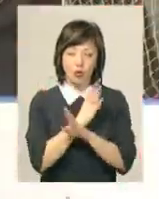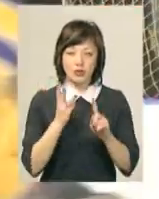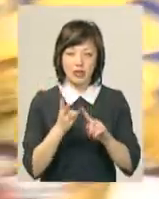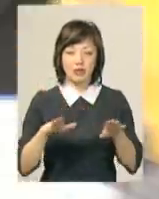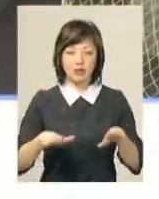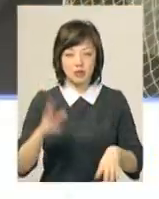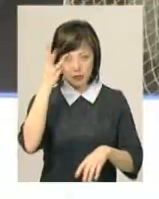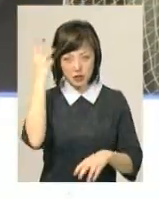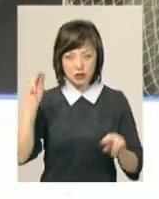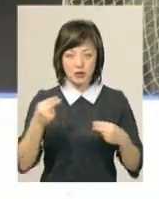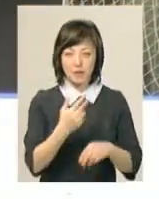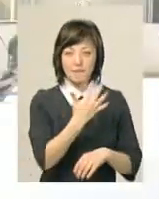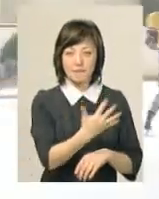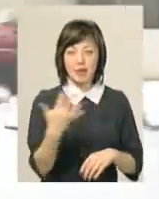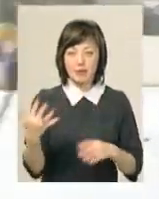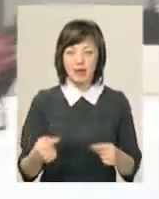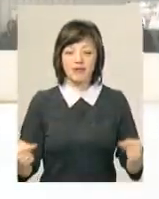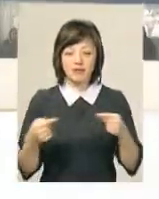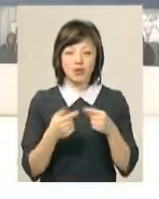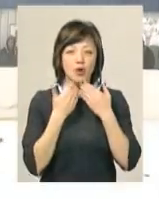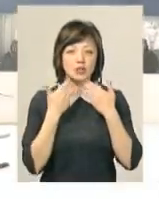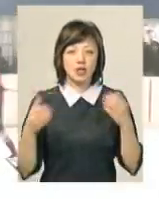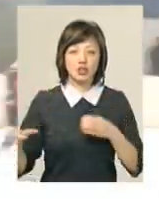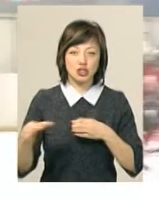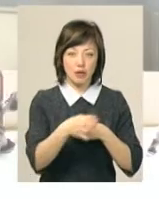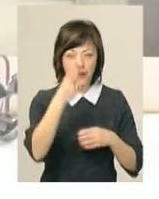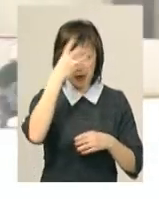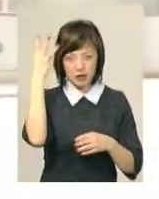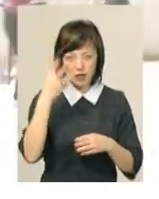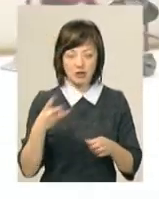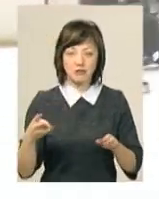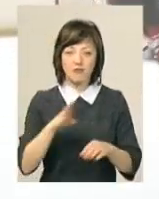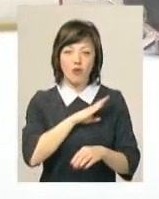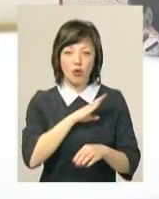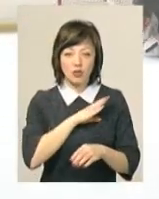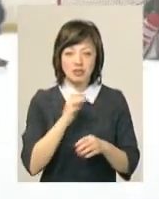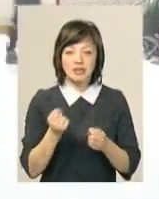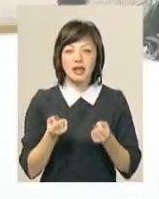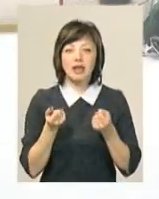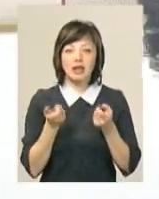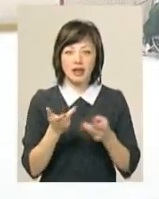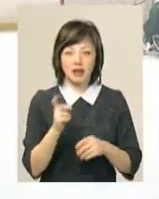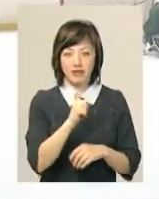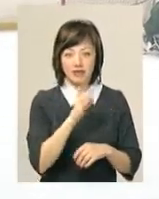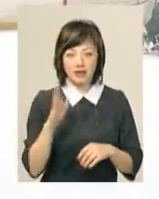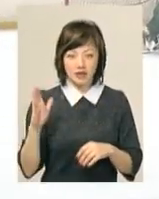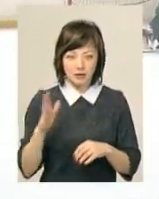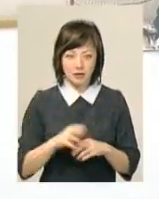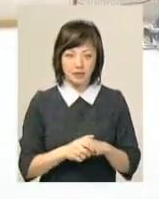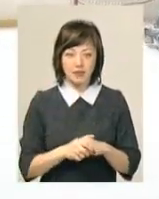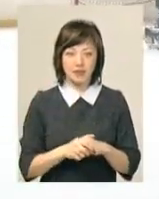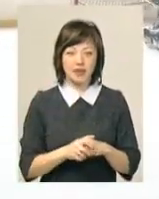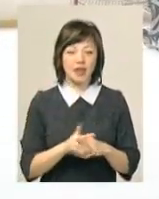чемпіонату після рахунку 5-5 визначила остання «Шайба» хмельничан, яка влетіла в ворота «Подолян» за лічені хвилини до закінчення зустрічі.